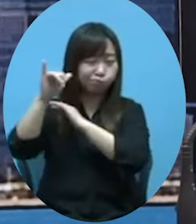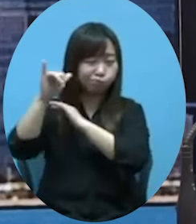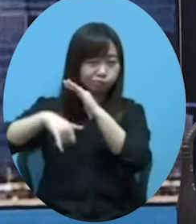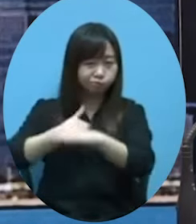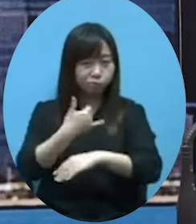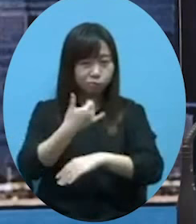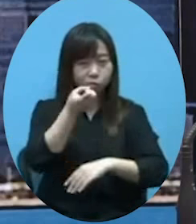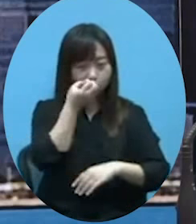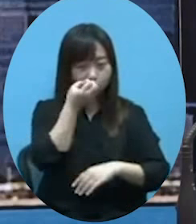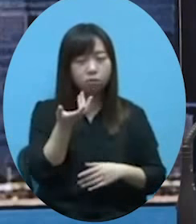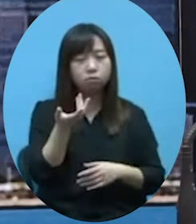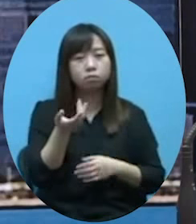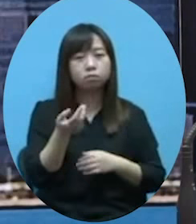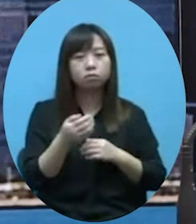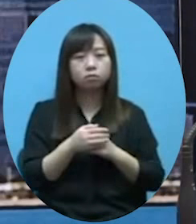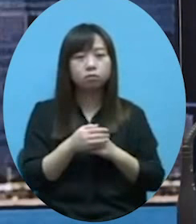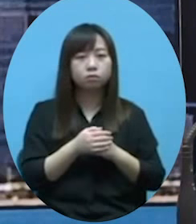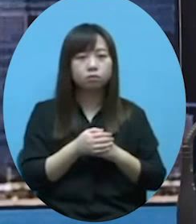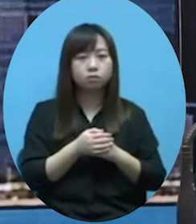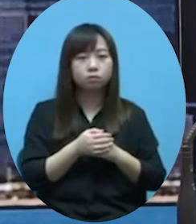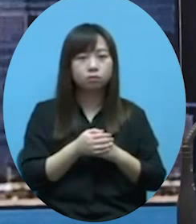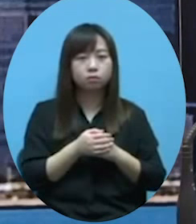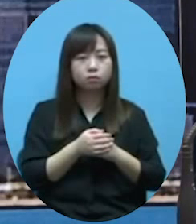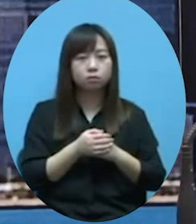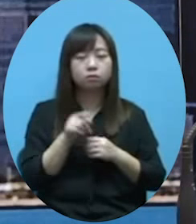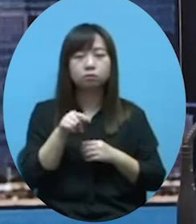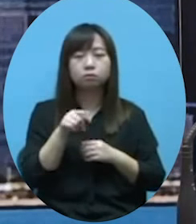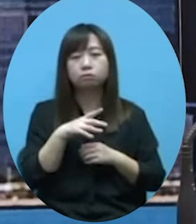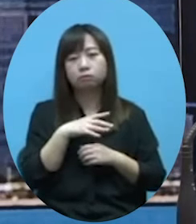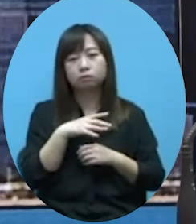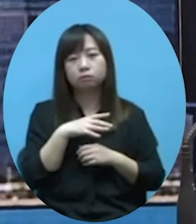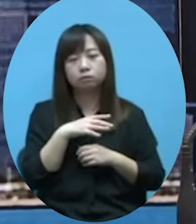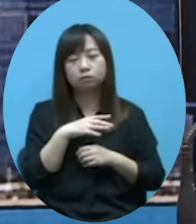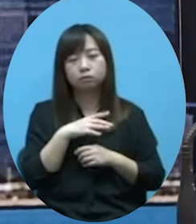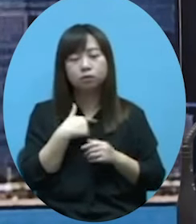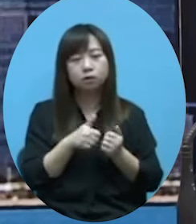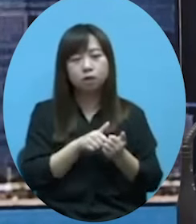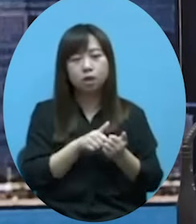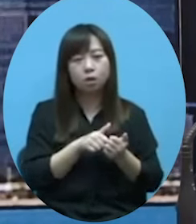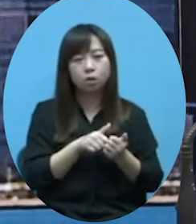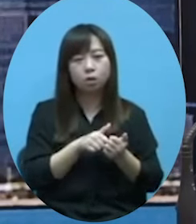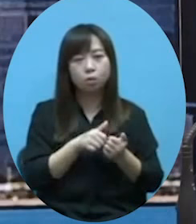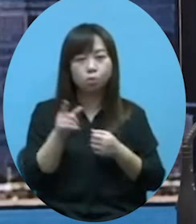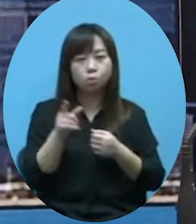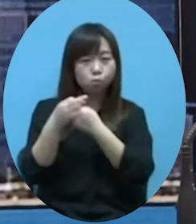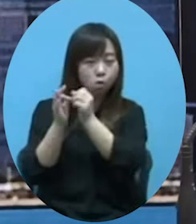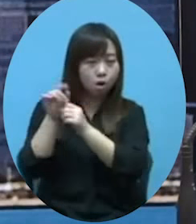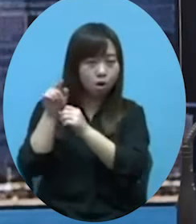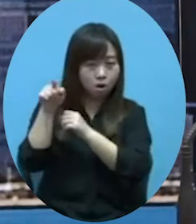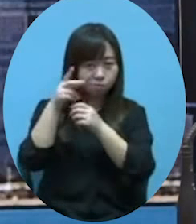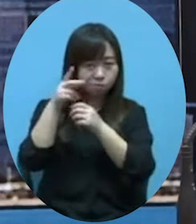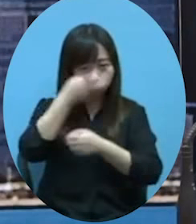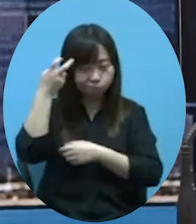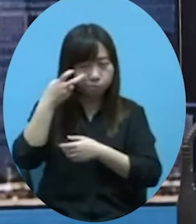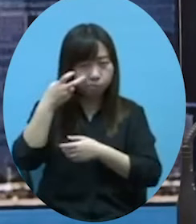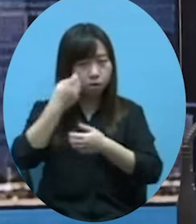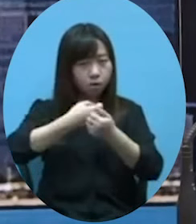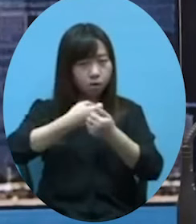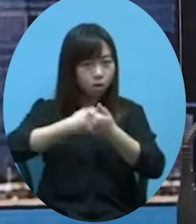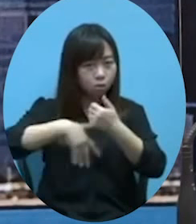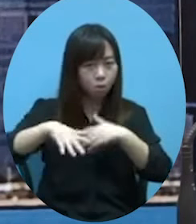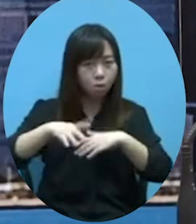進入香港呢那麼其實這些個案都是都會靠回究竟那個國家那個監察的系統啊